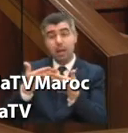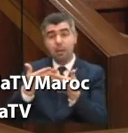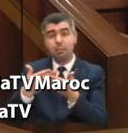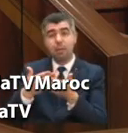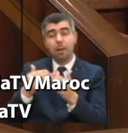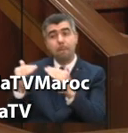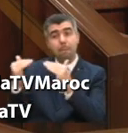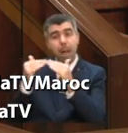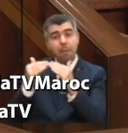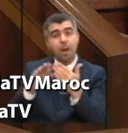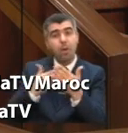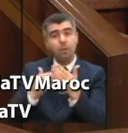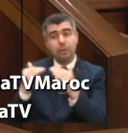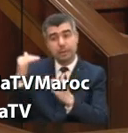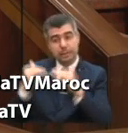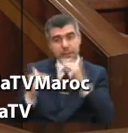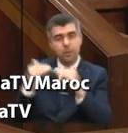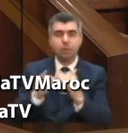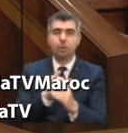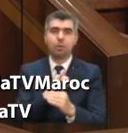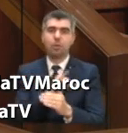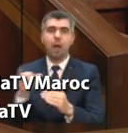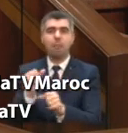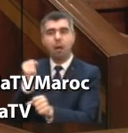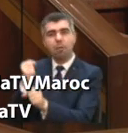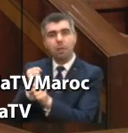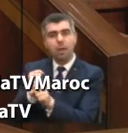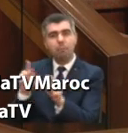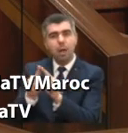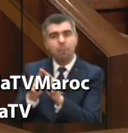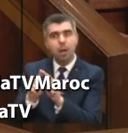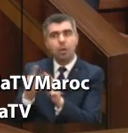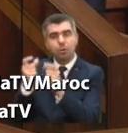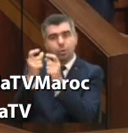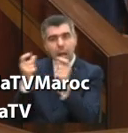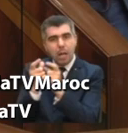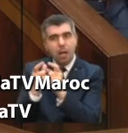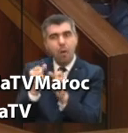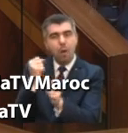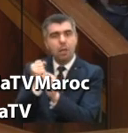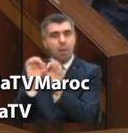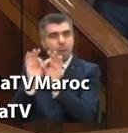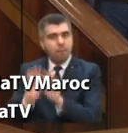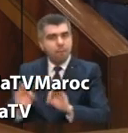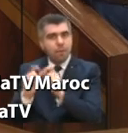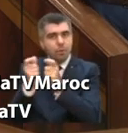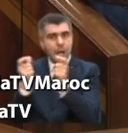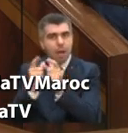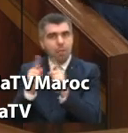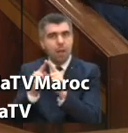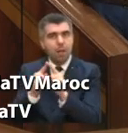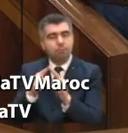التساوي وتكافؤ الفرص بين الناس اللي تيخدموا في القطاع العام والناس اللي تيخدموا في القطاع الخاص، ومغرب أكثر من هكا تيضمن